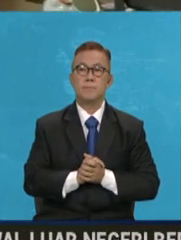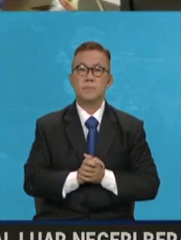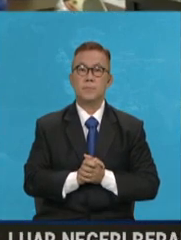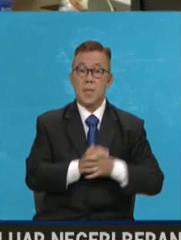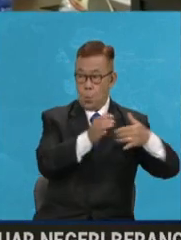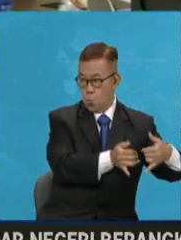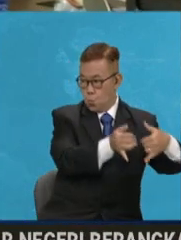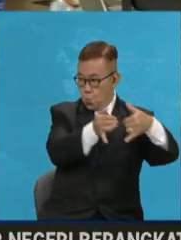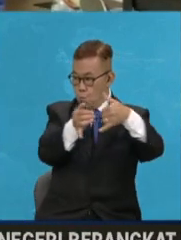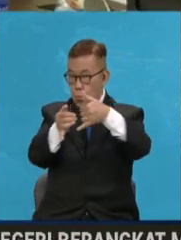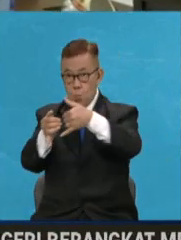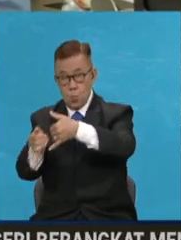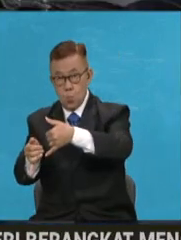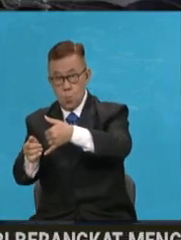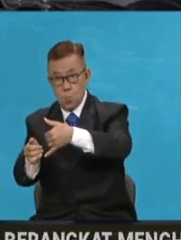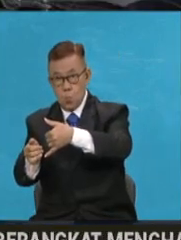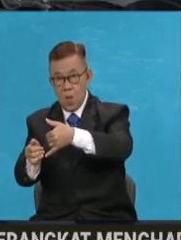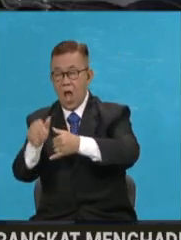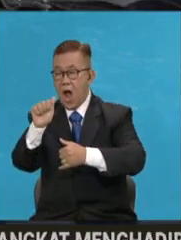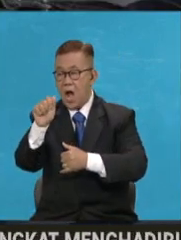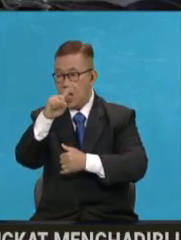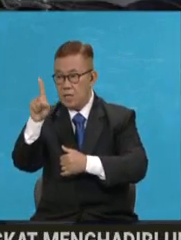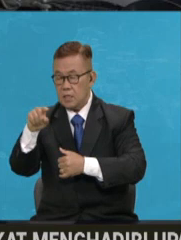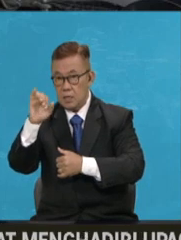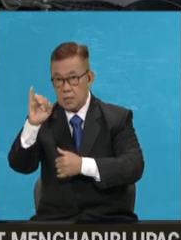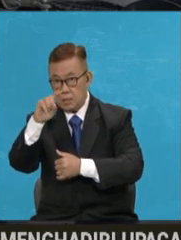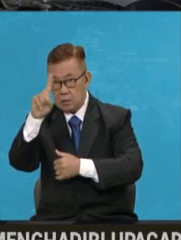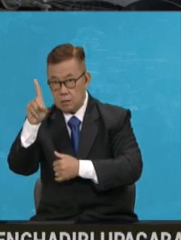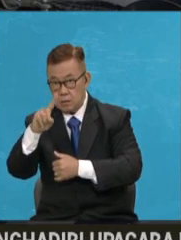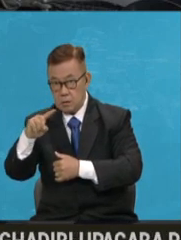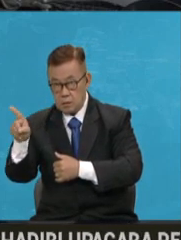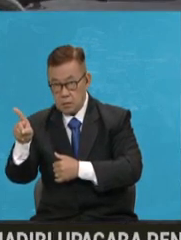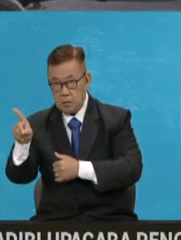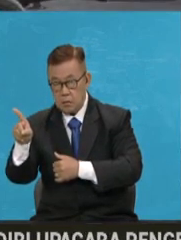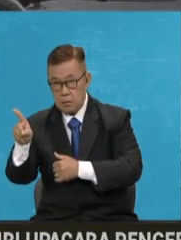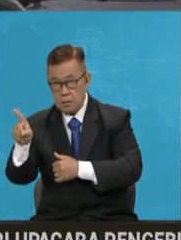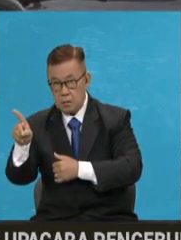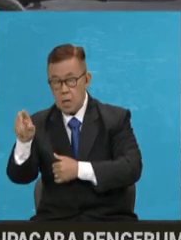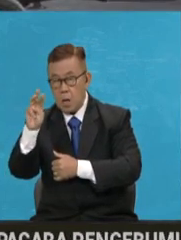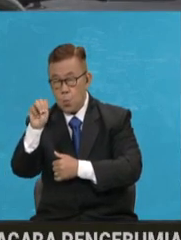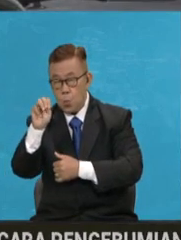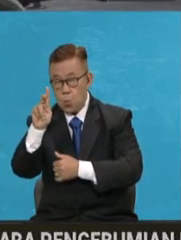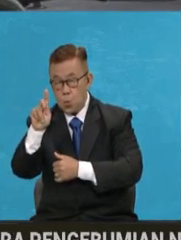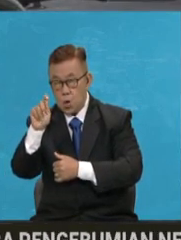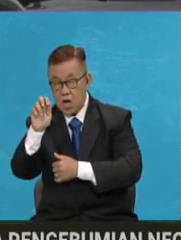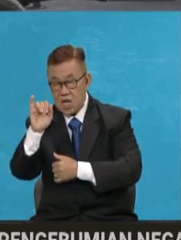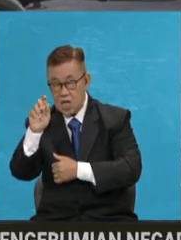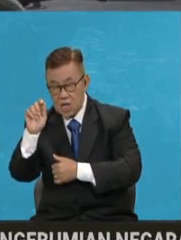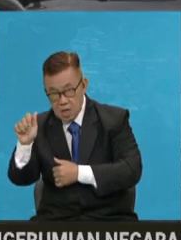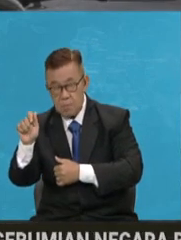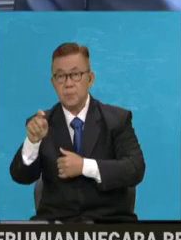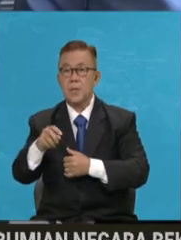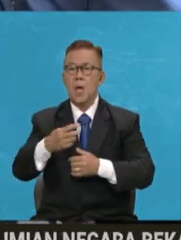penyerahan disempurnakan oleh Awang Haji Abdul Aziz bin Haji Accord pemangku Setyo peralatan yang